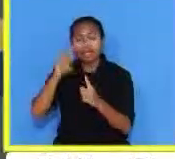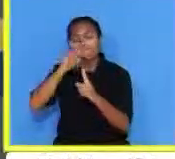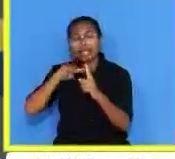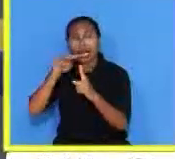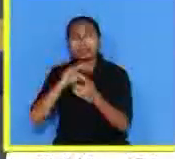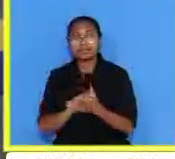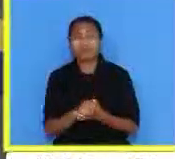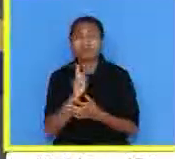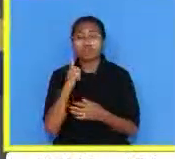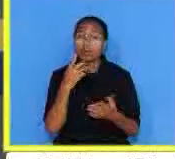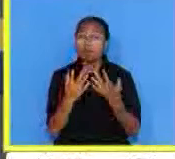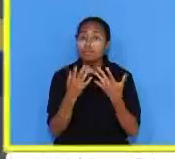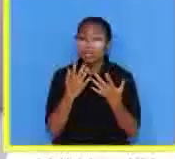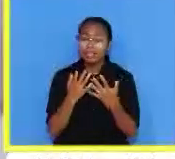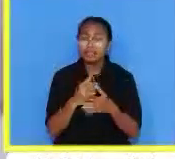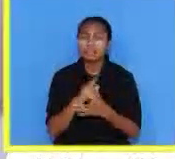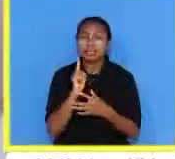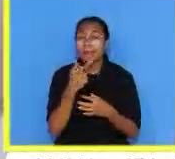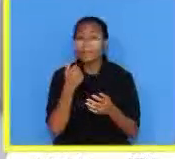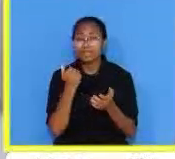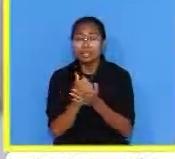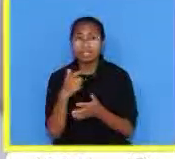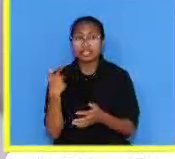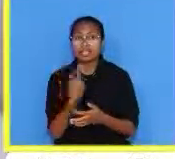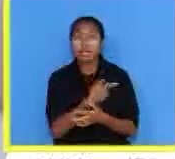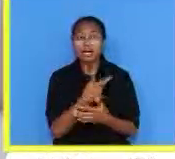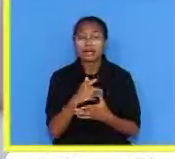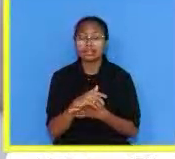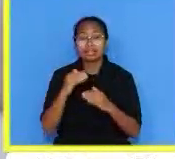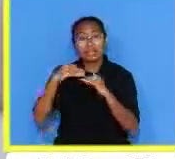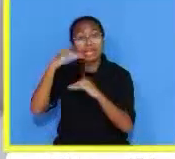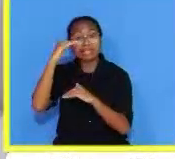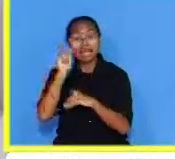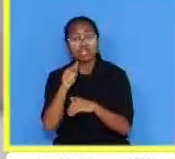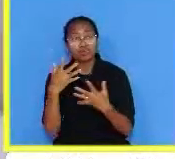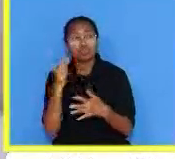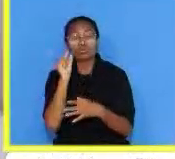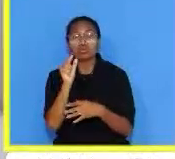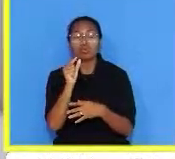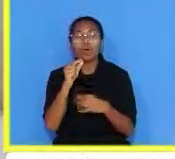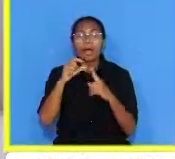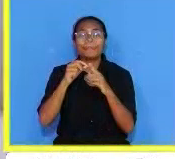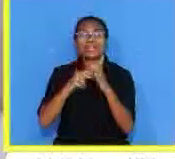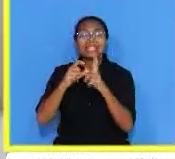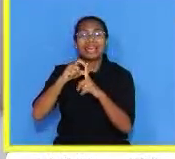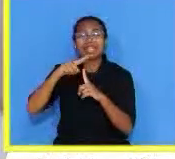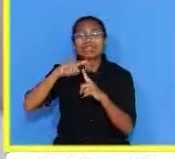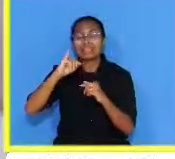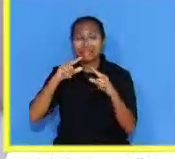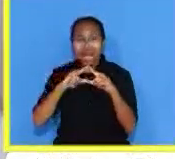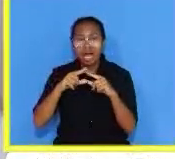yang mungkin masih perlu lagi kita tingkatkan itu yang untuk penderita